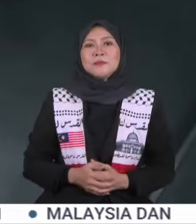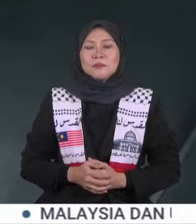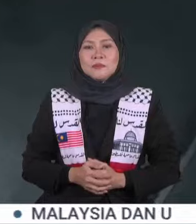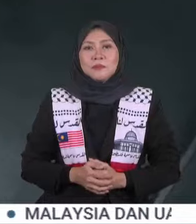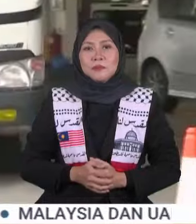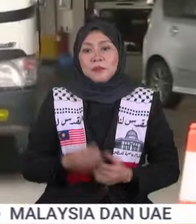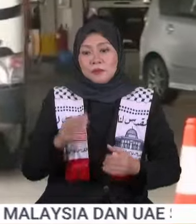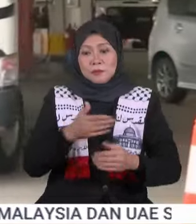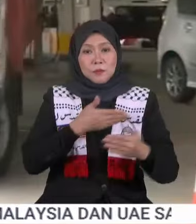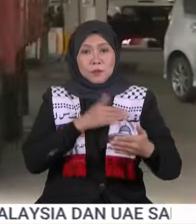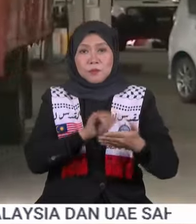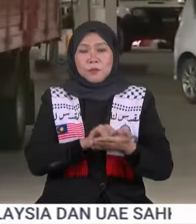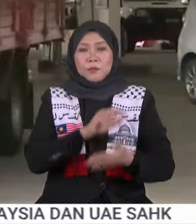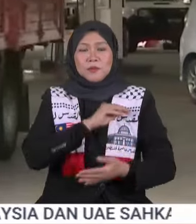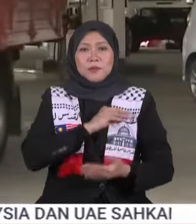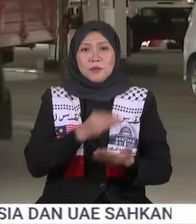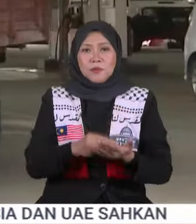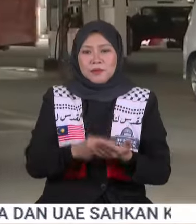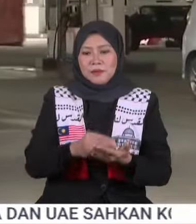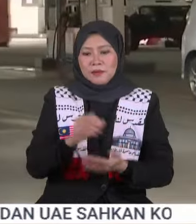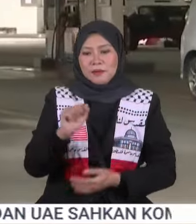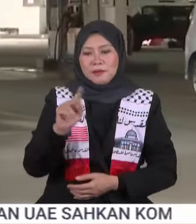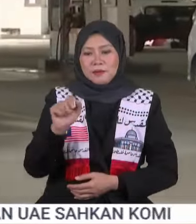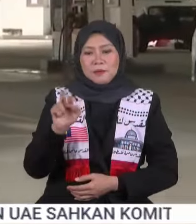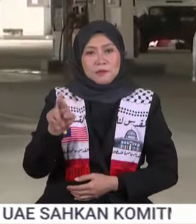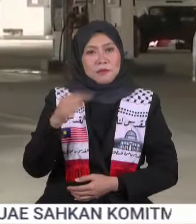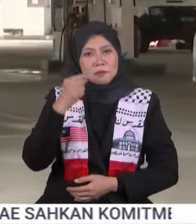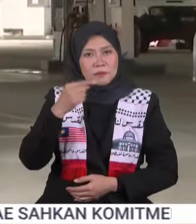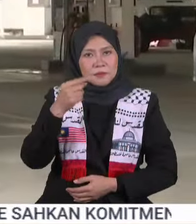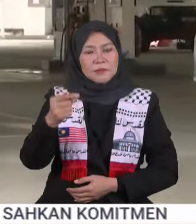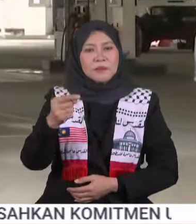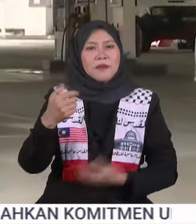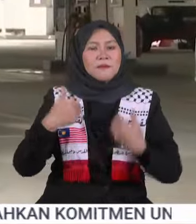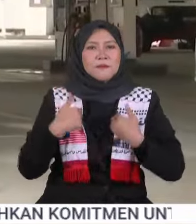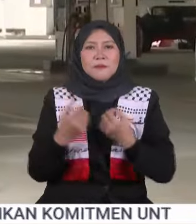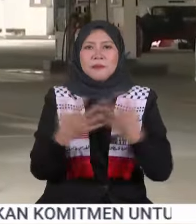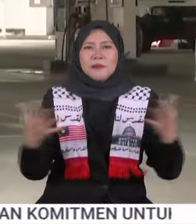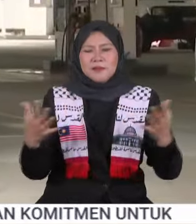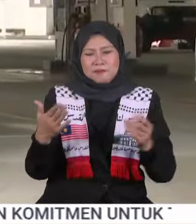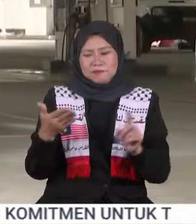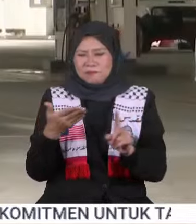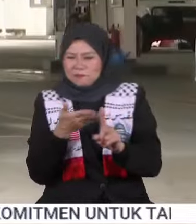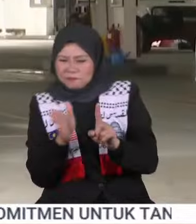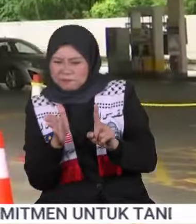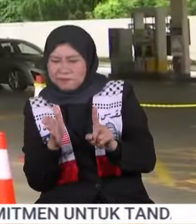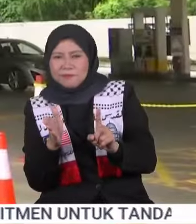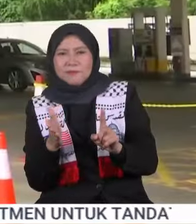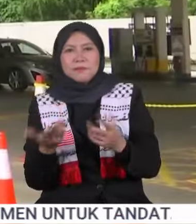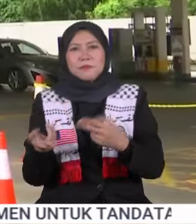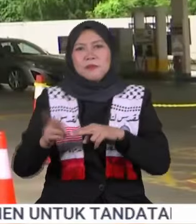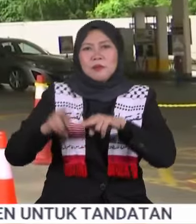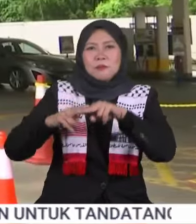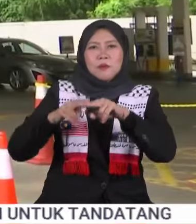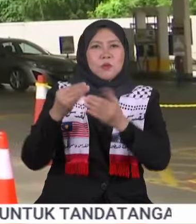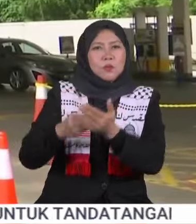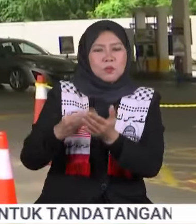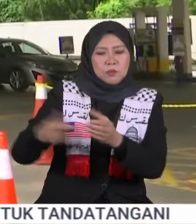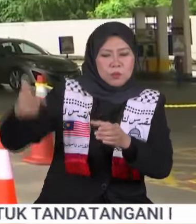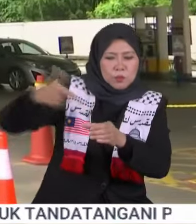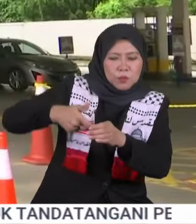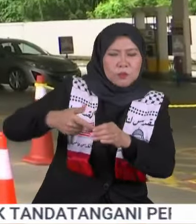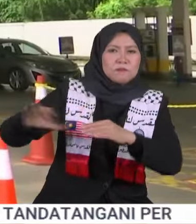Sebelum ini, Menteri Keuangan II Datuk Seri Amir Hamzah Azizan menyatakan terdapat banyak ketirisan melibatkan peningkatan jumlah